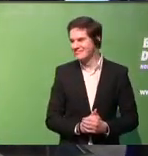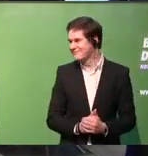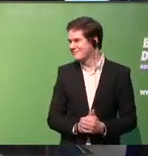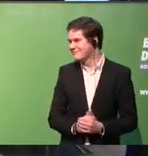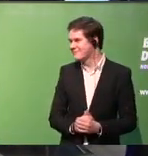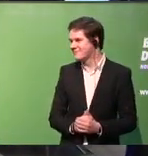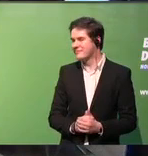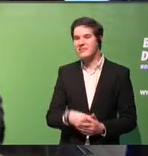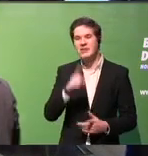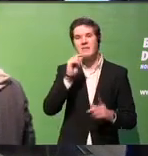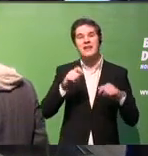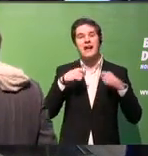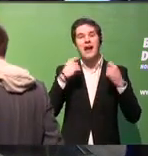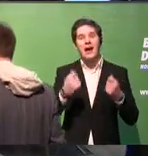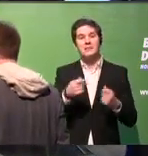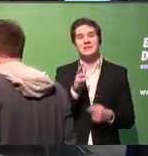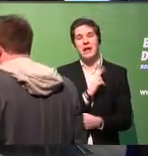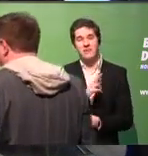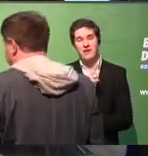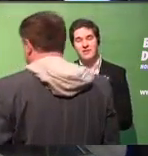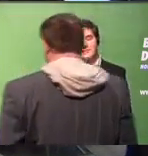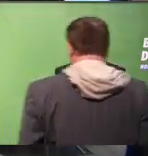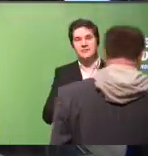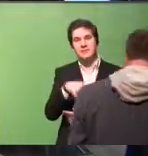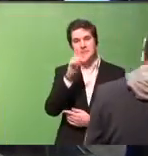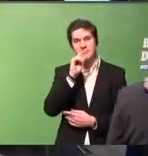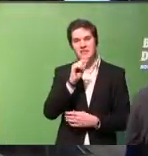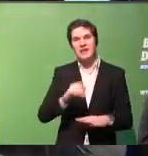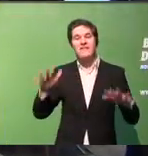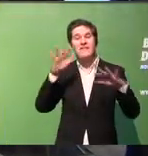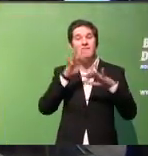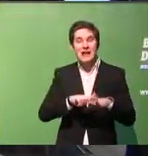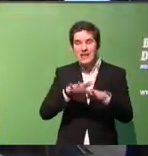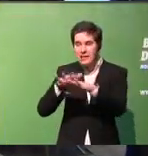wir warten das Ergebnis ab. Ihr redet in der Zeit, vernetzt euch,